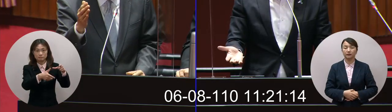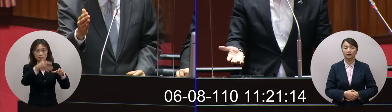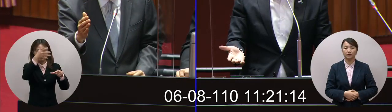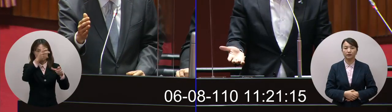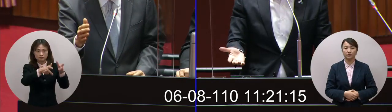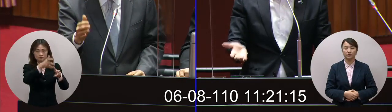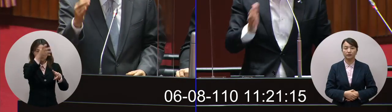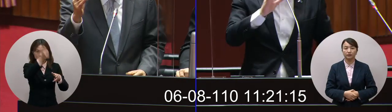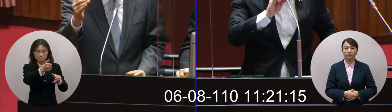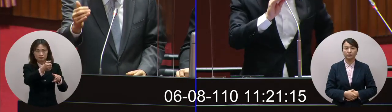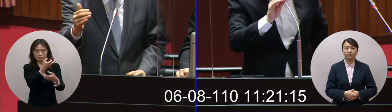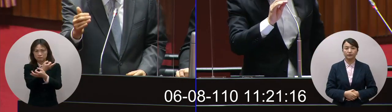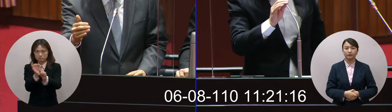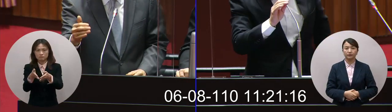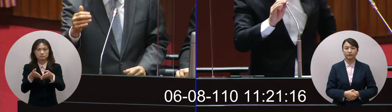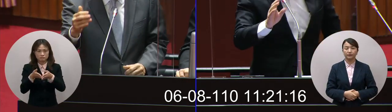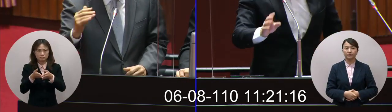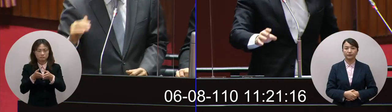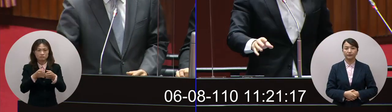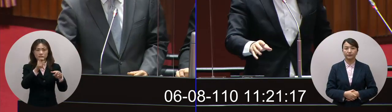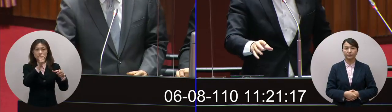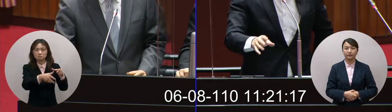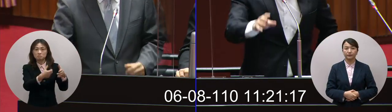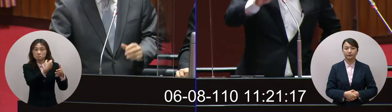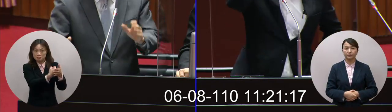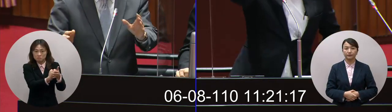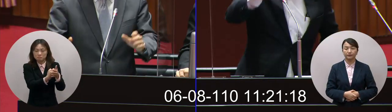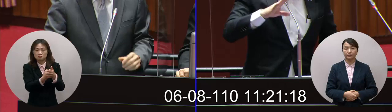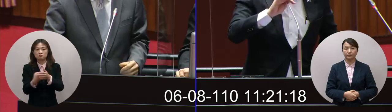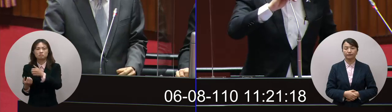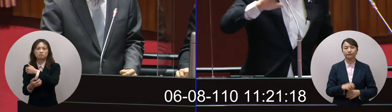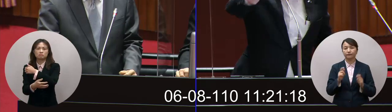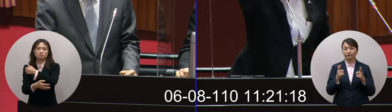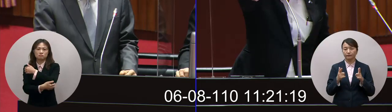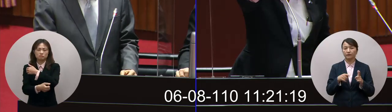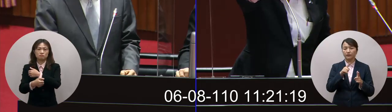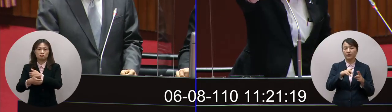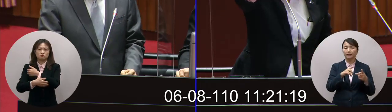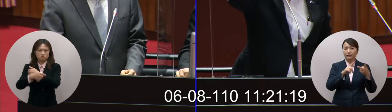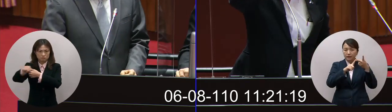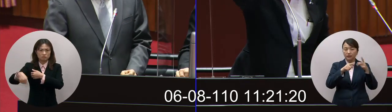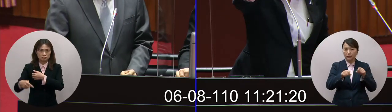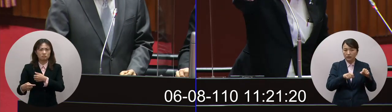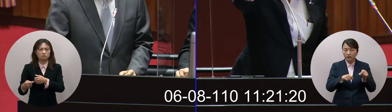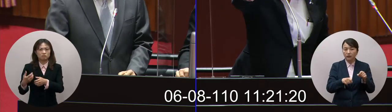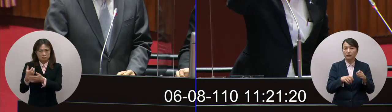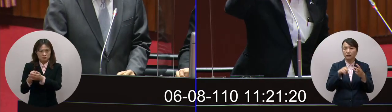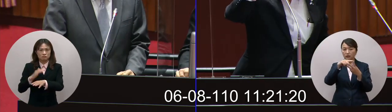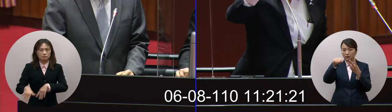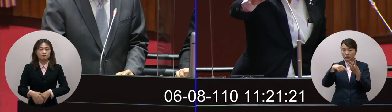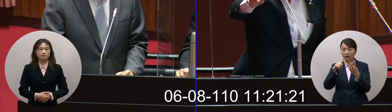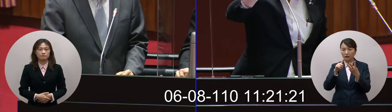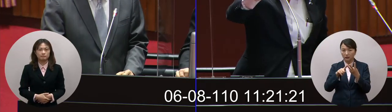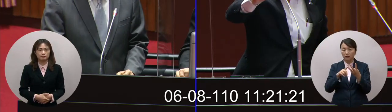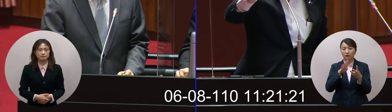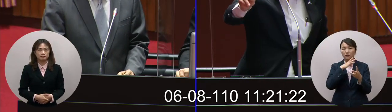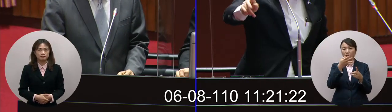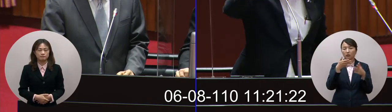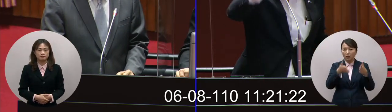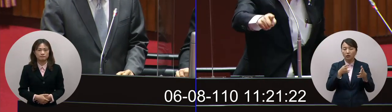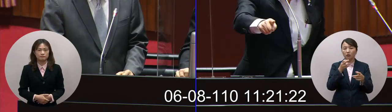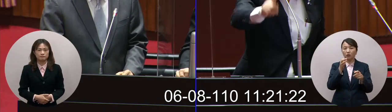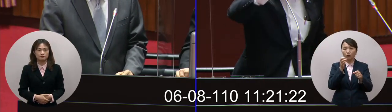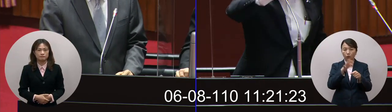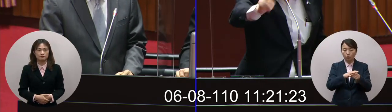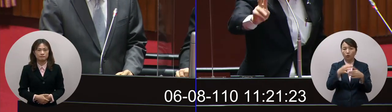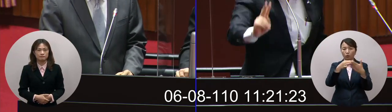雇主要发薪水，企业要存在，劳工才有希望啊。 无啦，你还是第二个方案。上一个方案你有一些是补贴的条